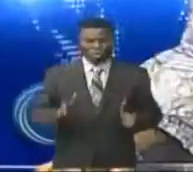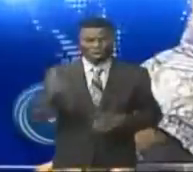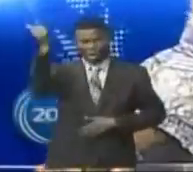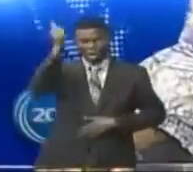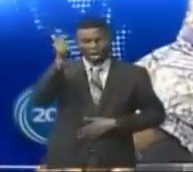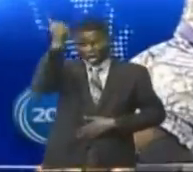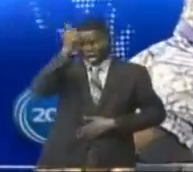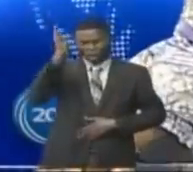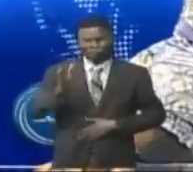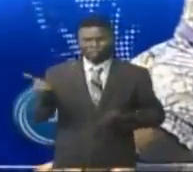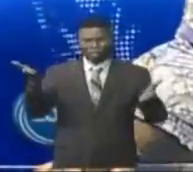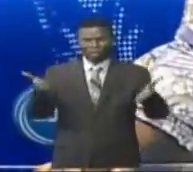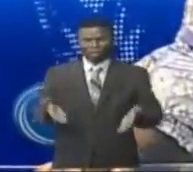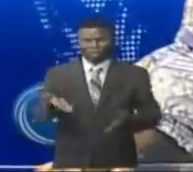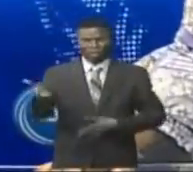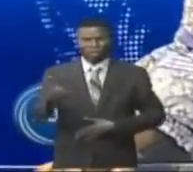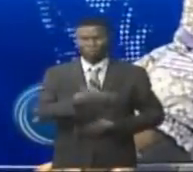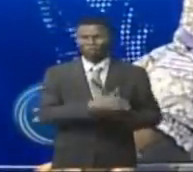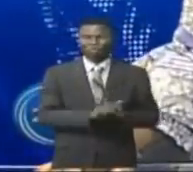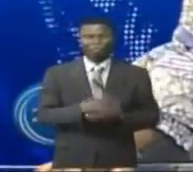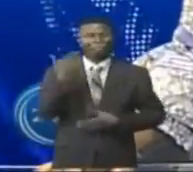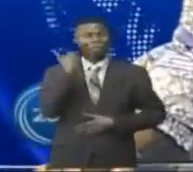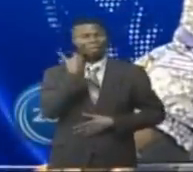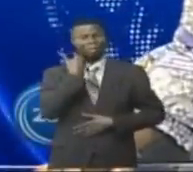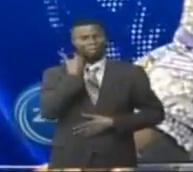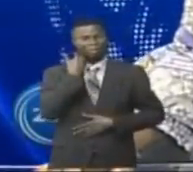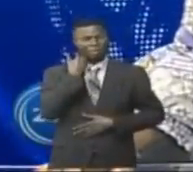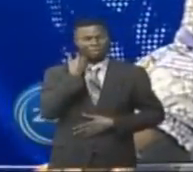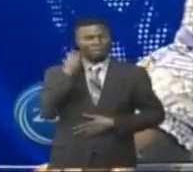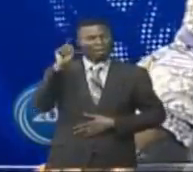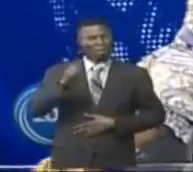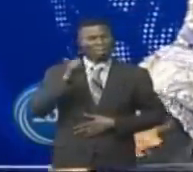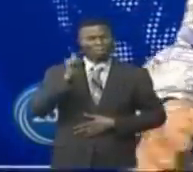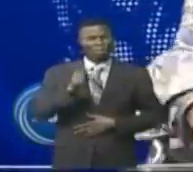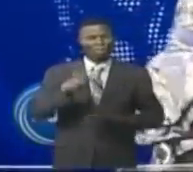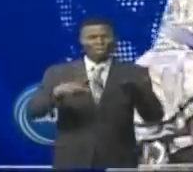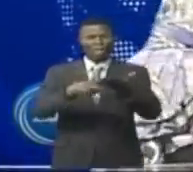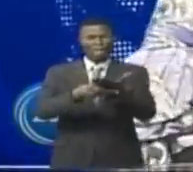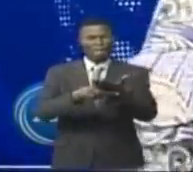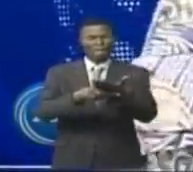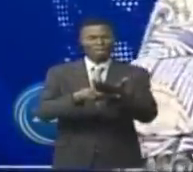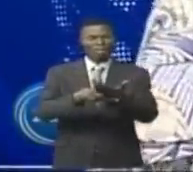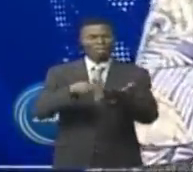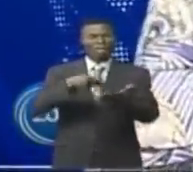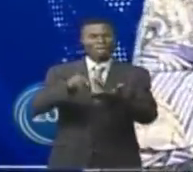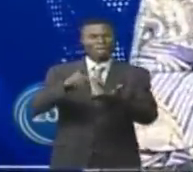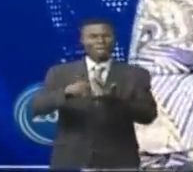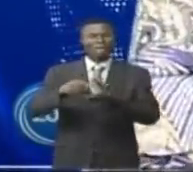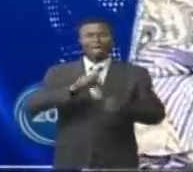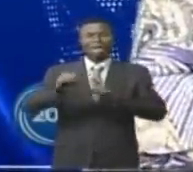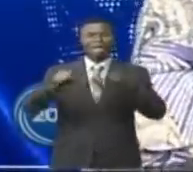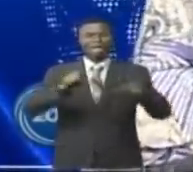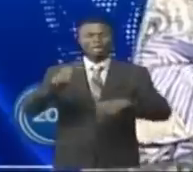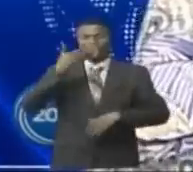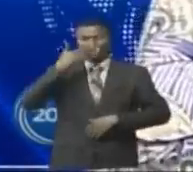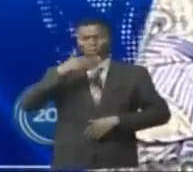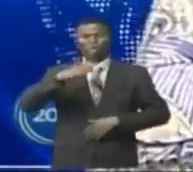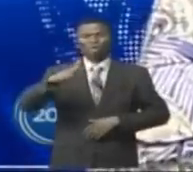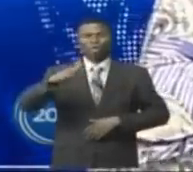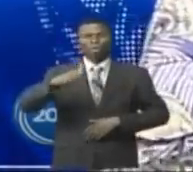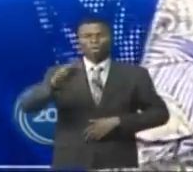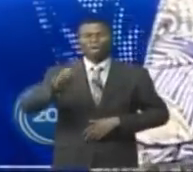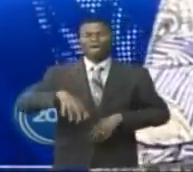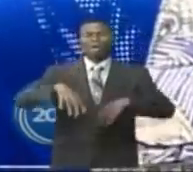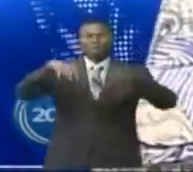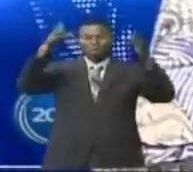africains. Vous êtes malade et vous devez faire face à une facture salée d'une consultation médicale et au prix